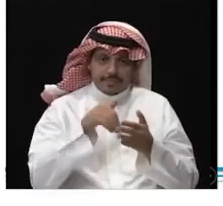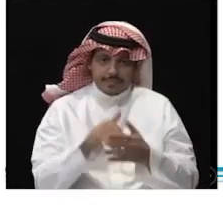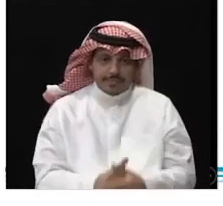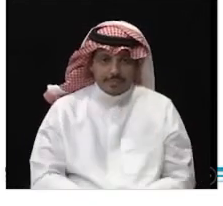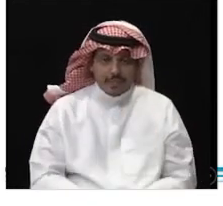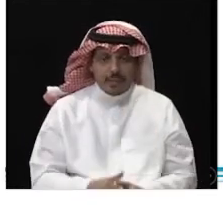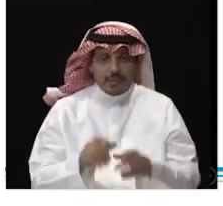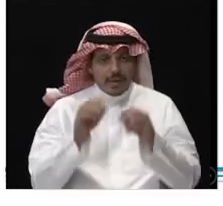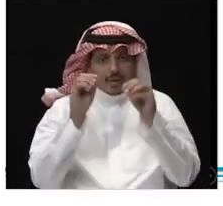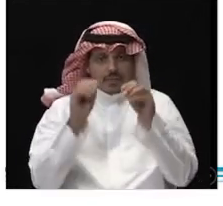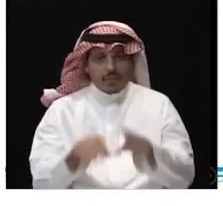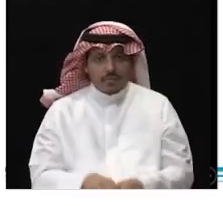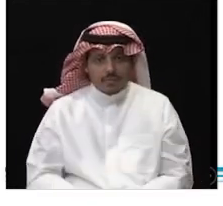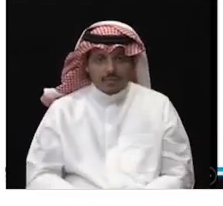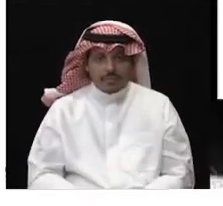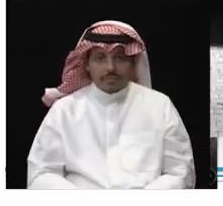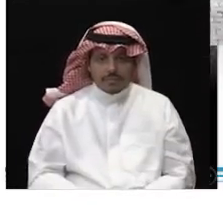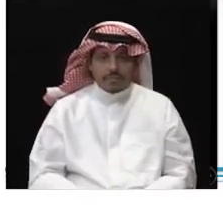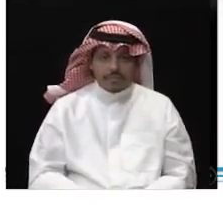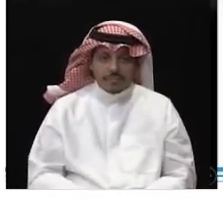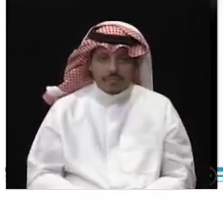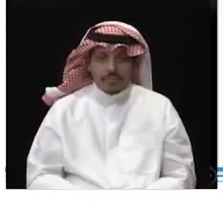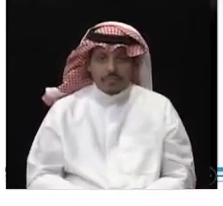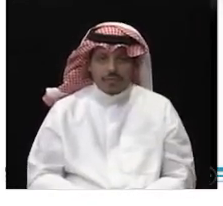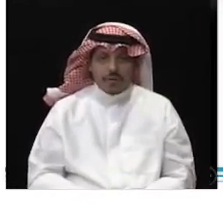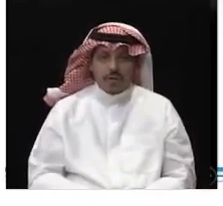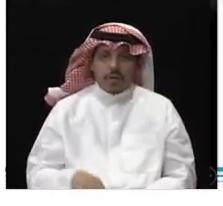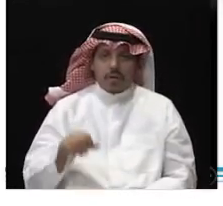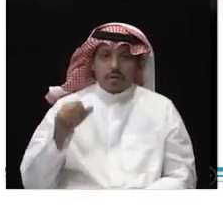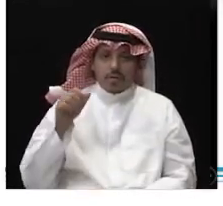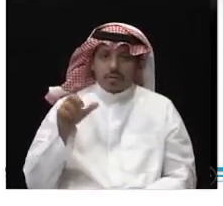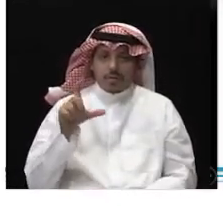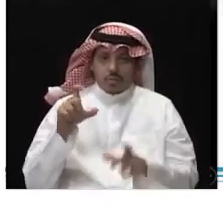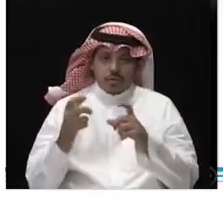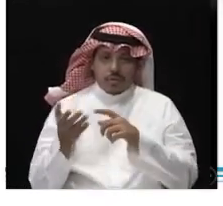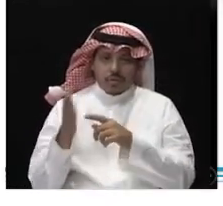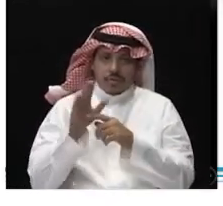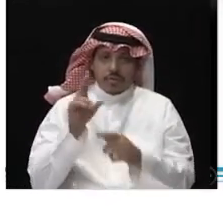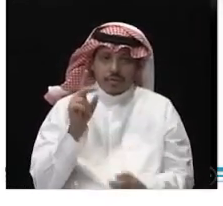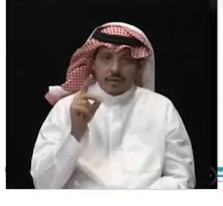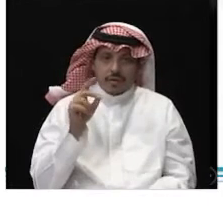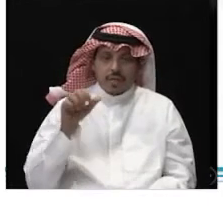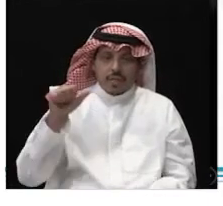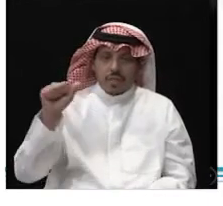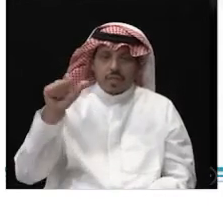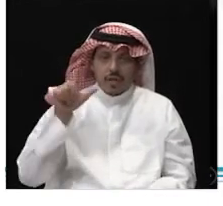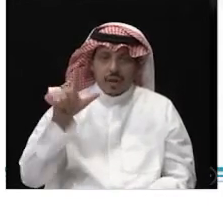بارك الله فيكم. إذا ظرف. الصورة الثانية،